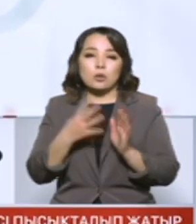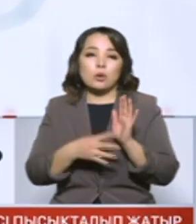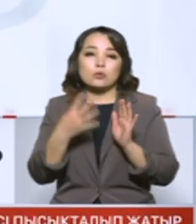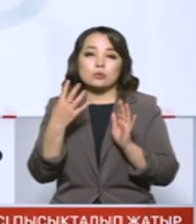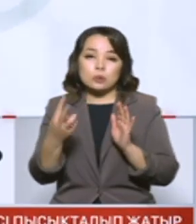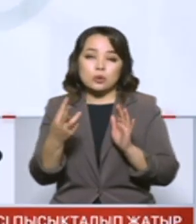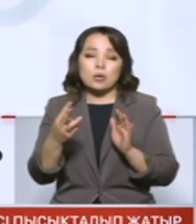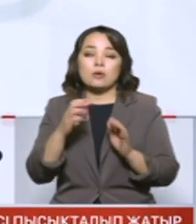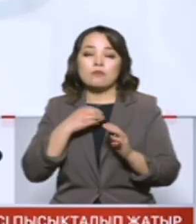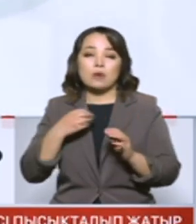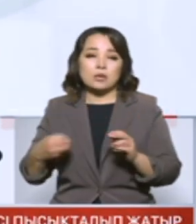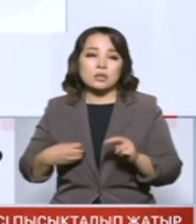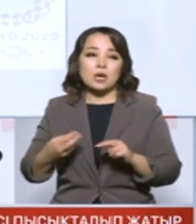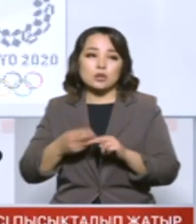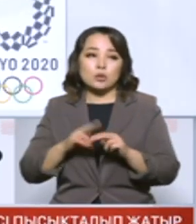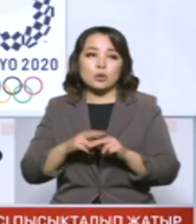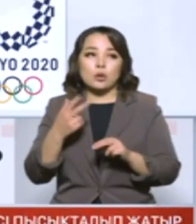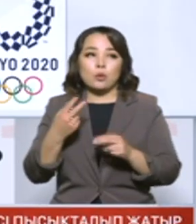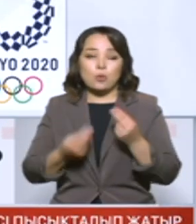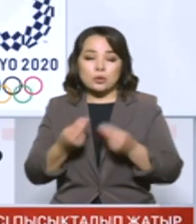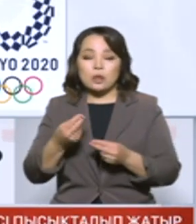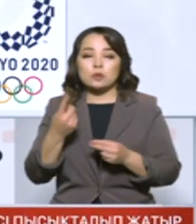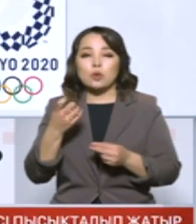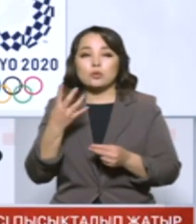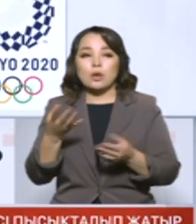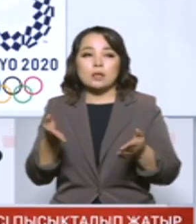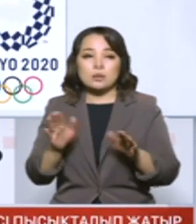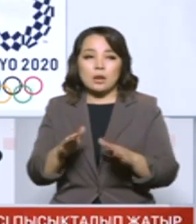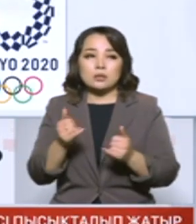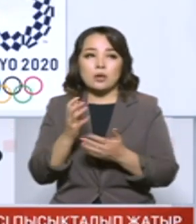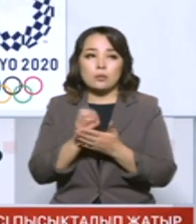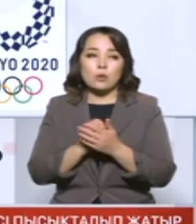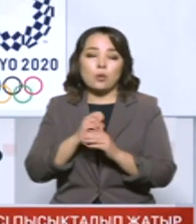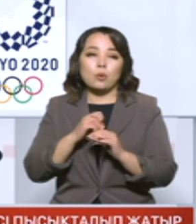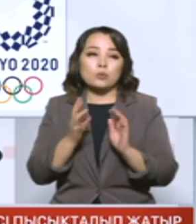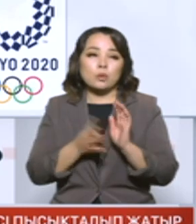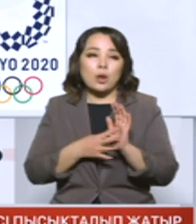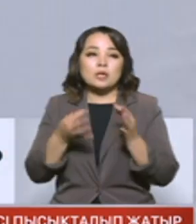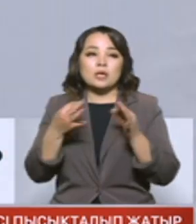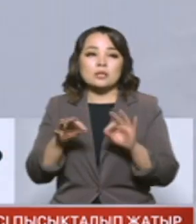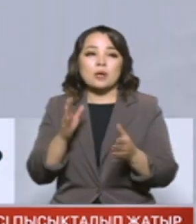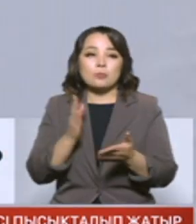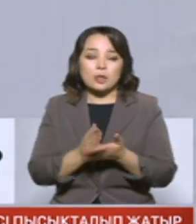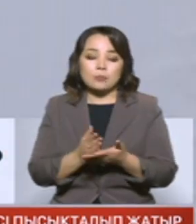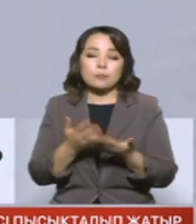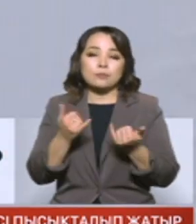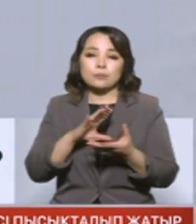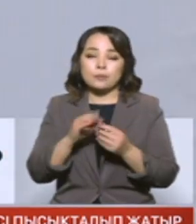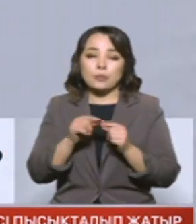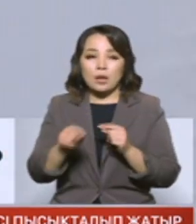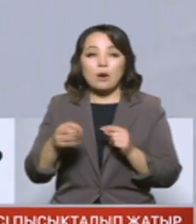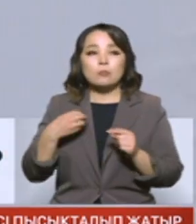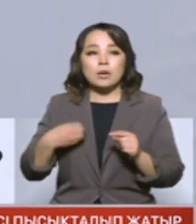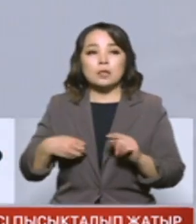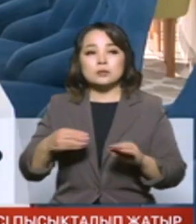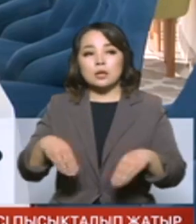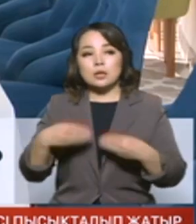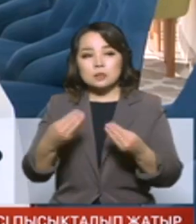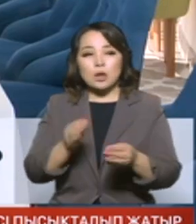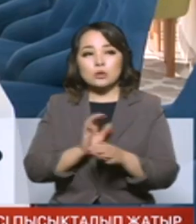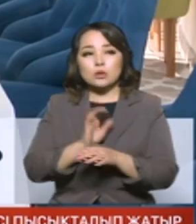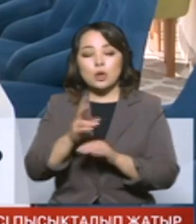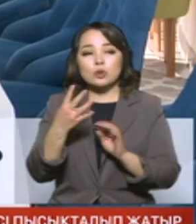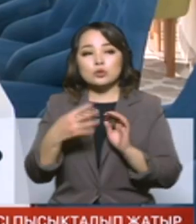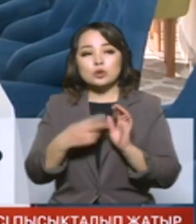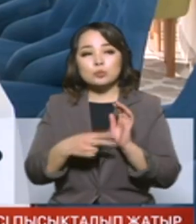Франциядағы ойынға 154 күн қалды. Қазір қоржында бар жоғы 19 лицензия. Алда Парижге жолдама беретін 70-ке жуық